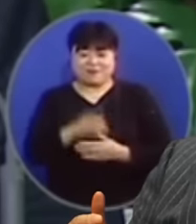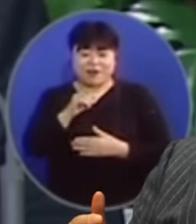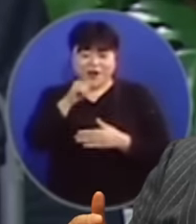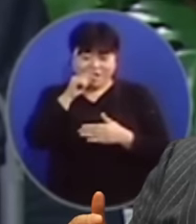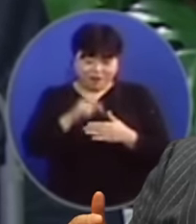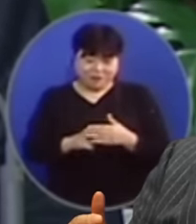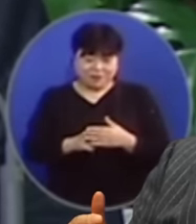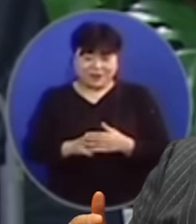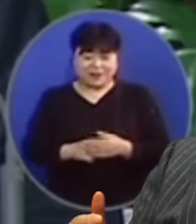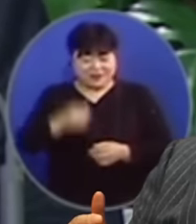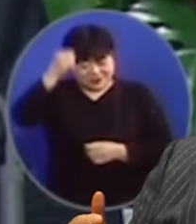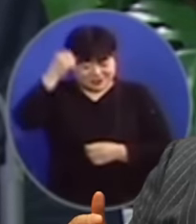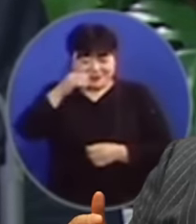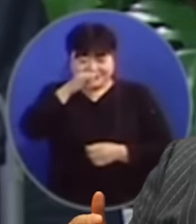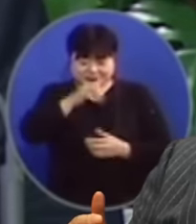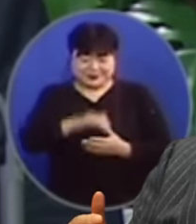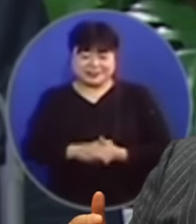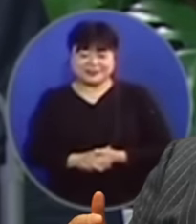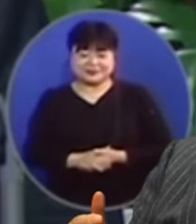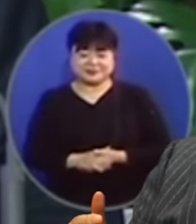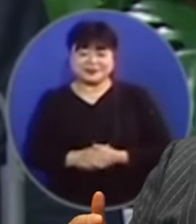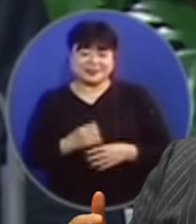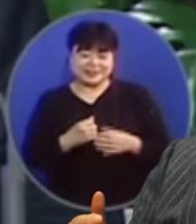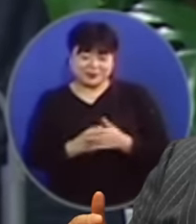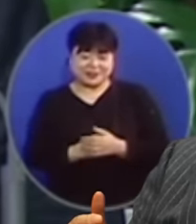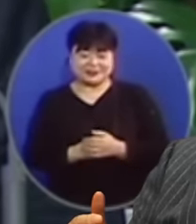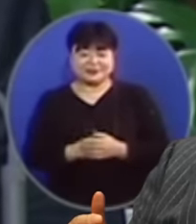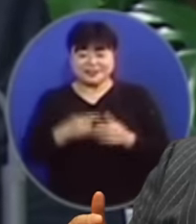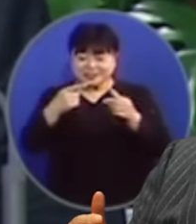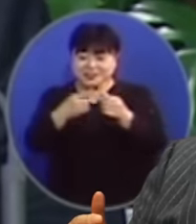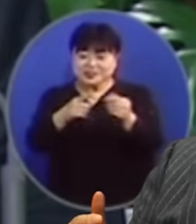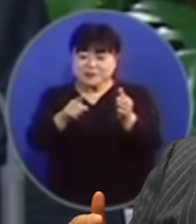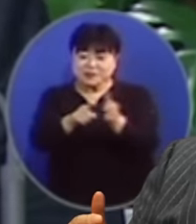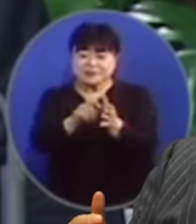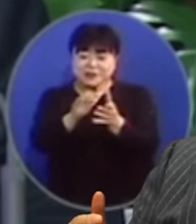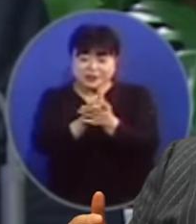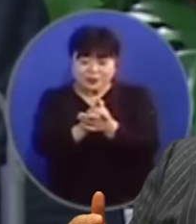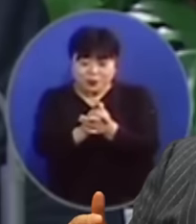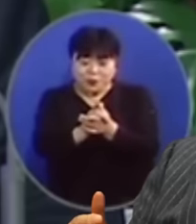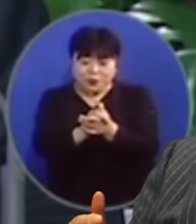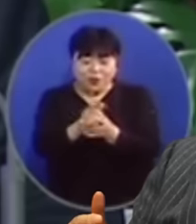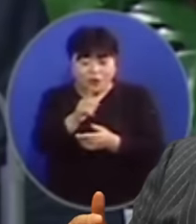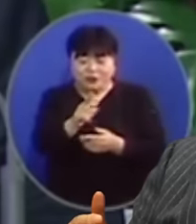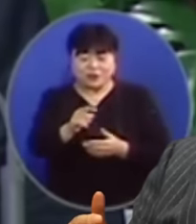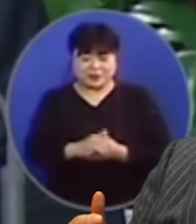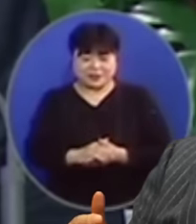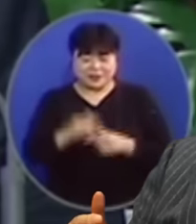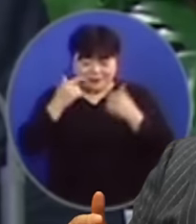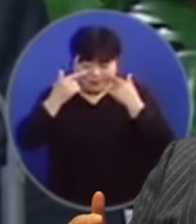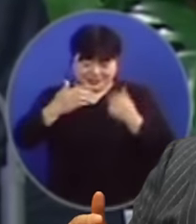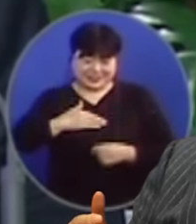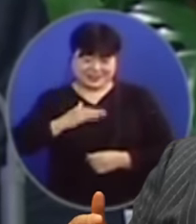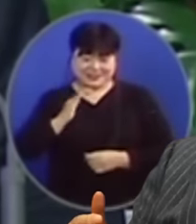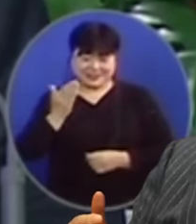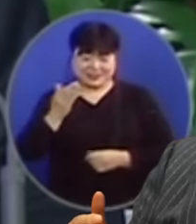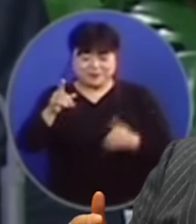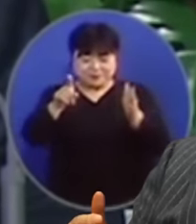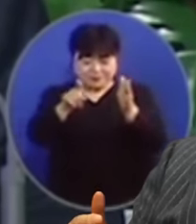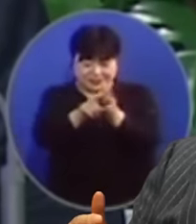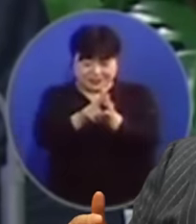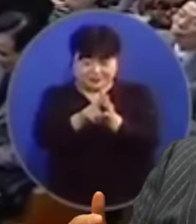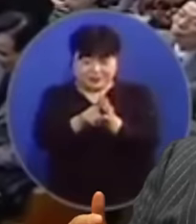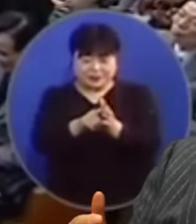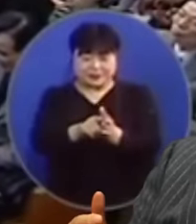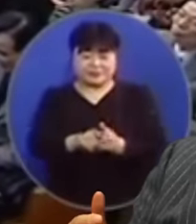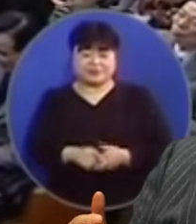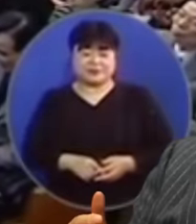마음속에 잊어지지 않습니다. 그러므로 첫째, 믿음의 기도는 어떤 기도인가를 우리가 반드시 알아야 되는데, 믿음이란